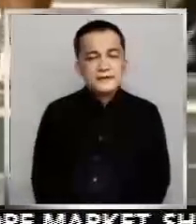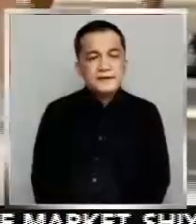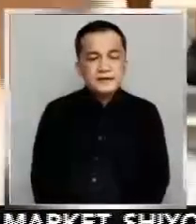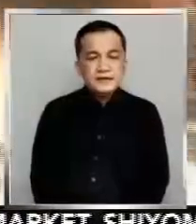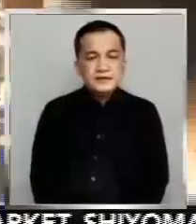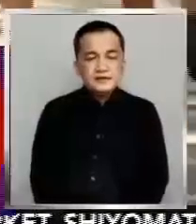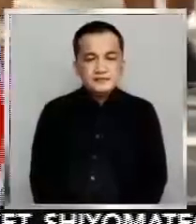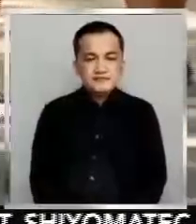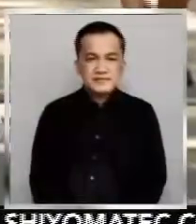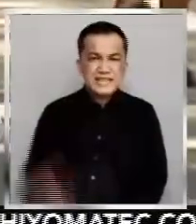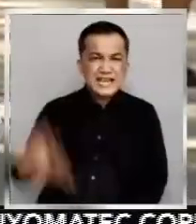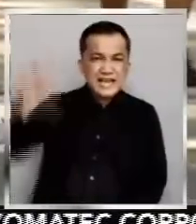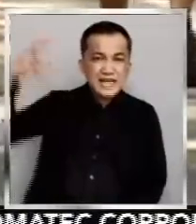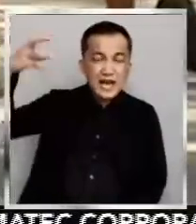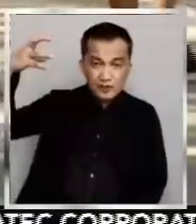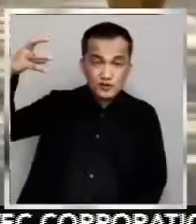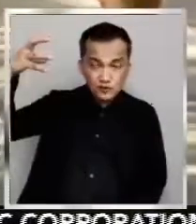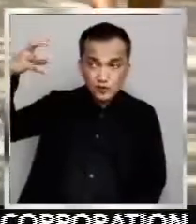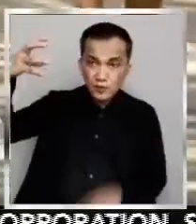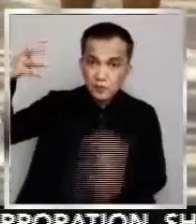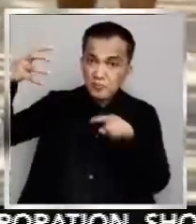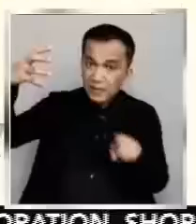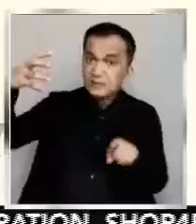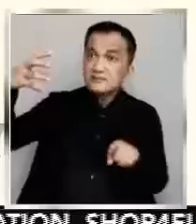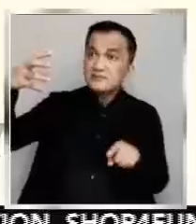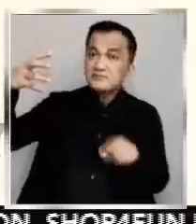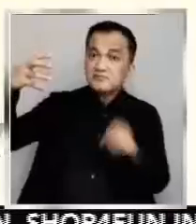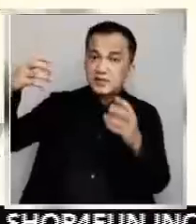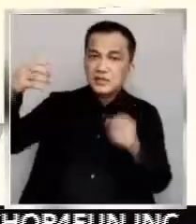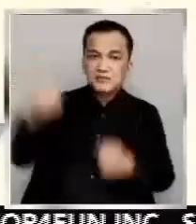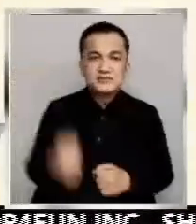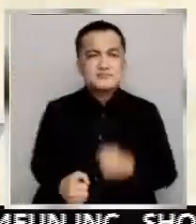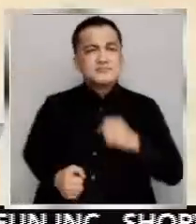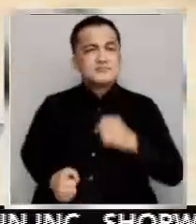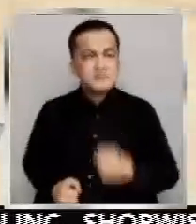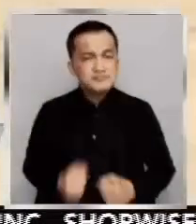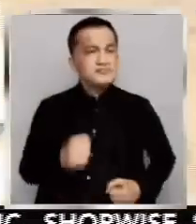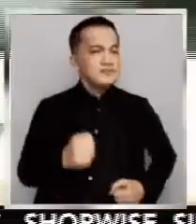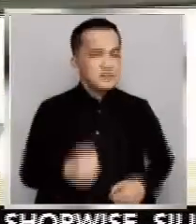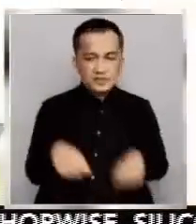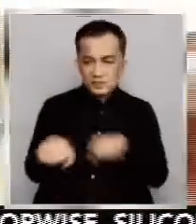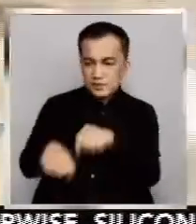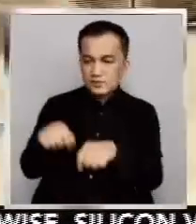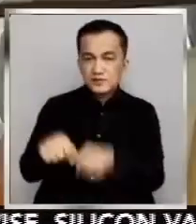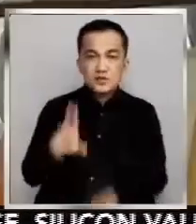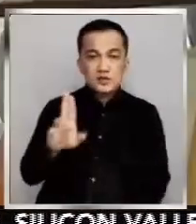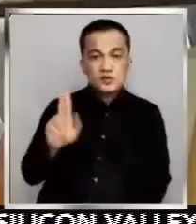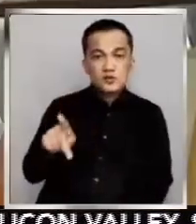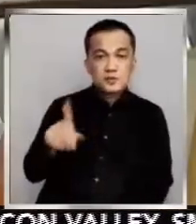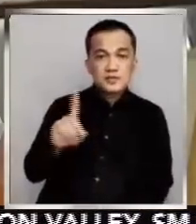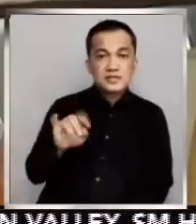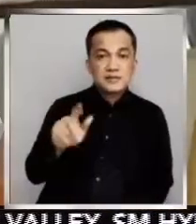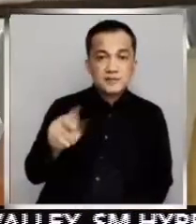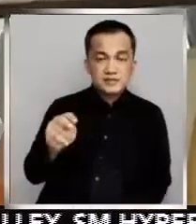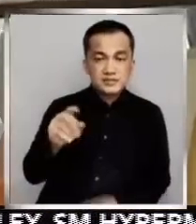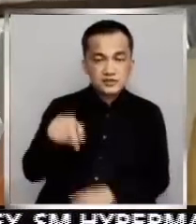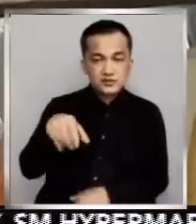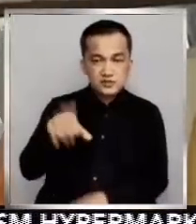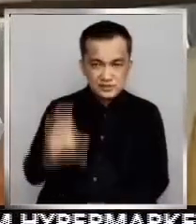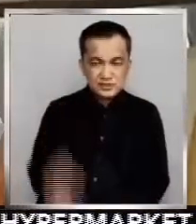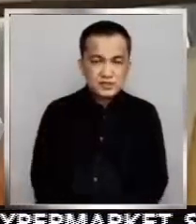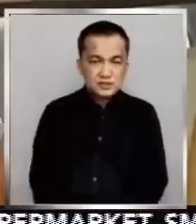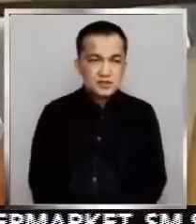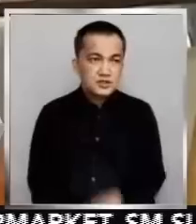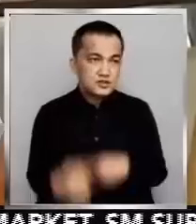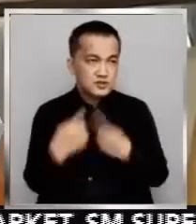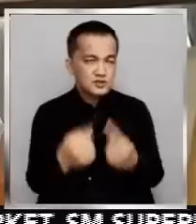Tirik na tirik ang araw, pero marami pa rin ang nagja-jogging at nagbibisikleta sa UP Diliman sa Quezon City. As of now po, nakaka 3 hours